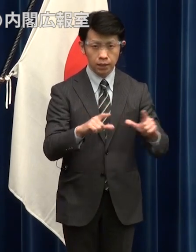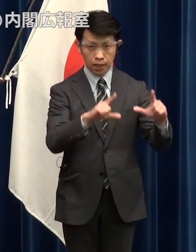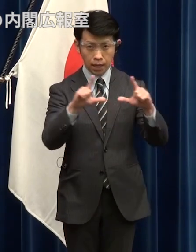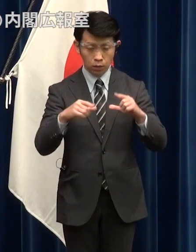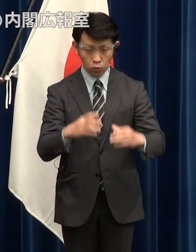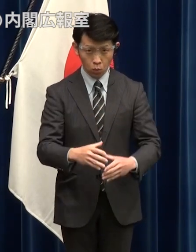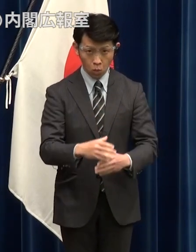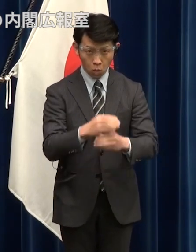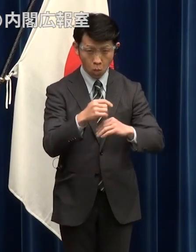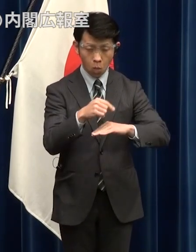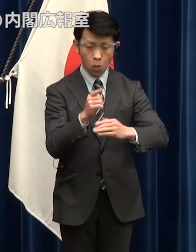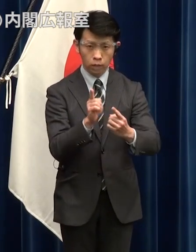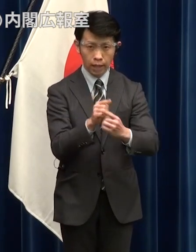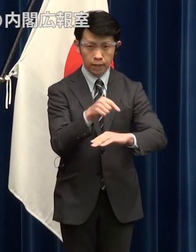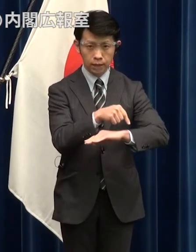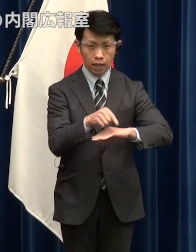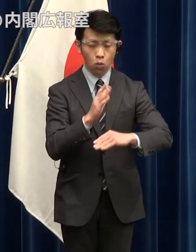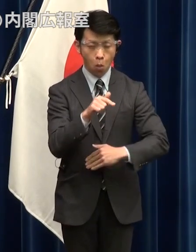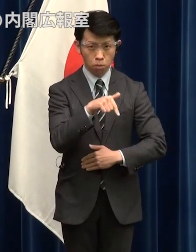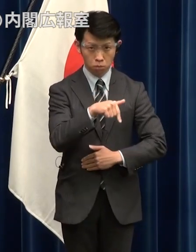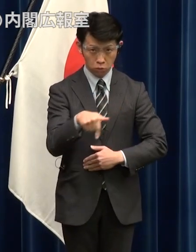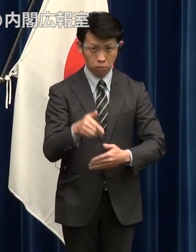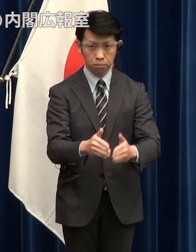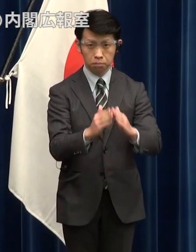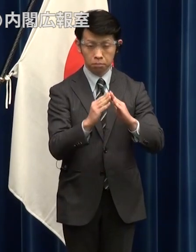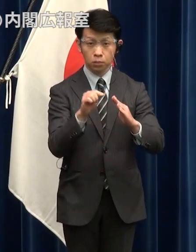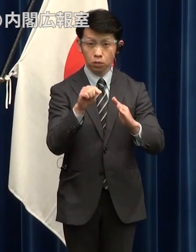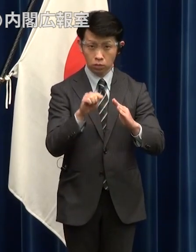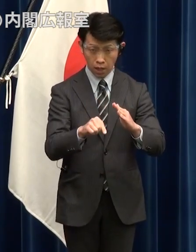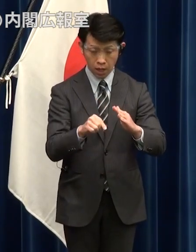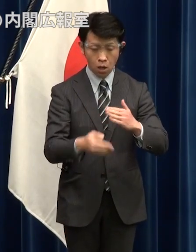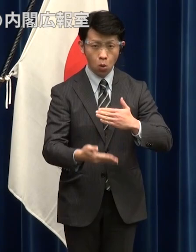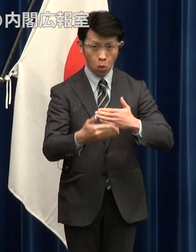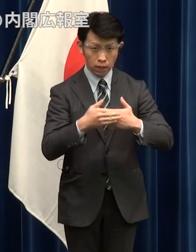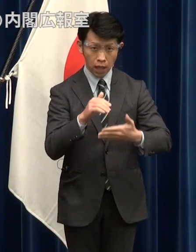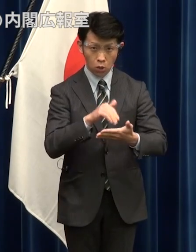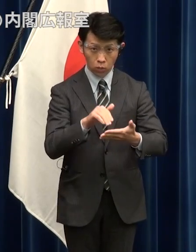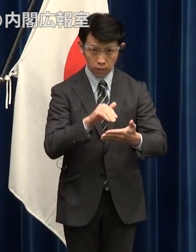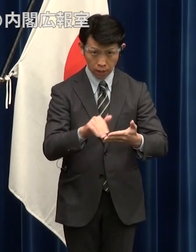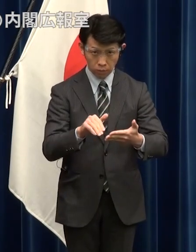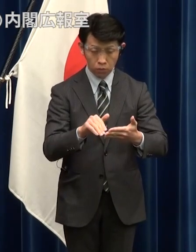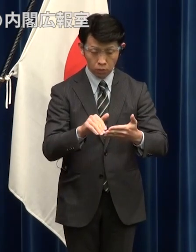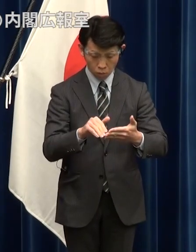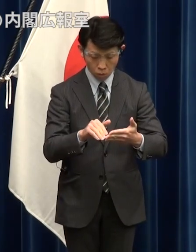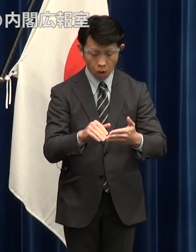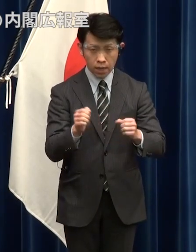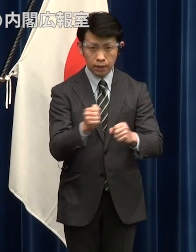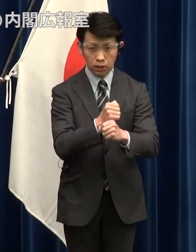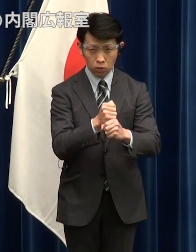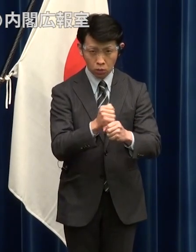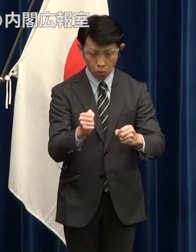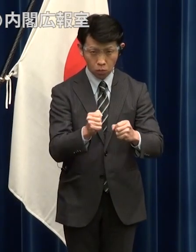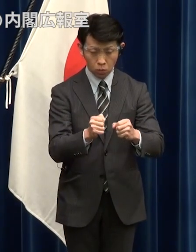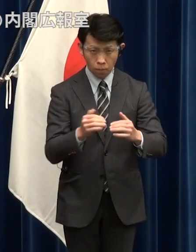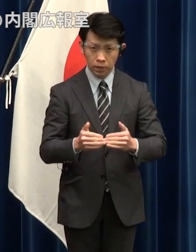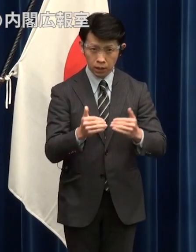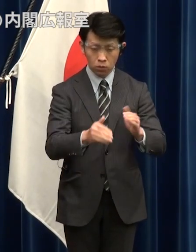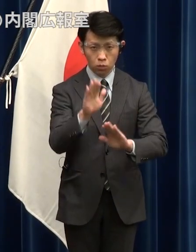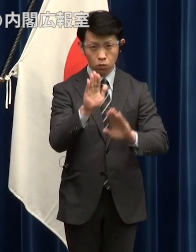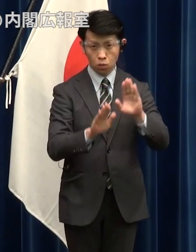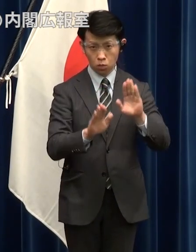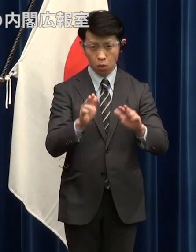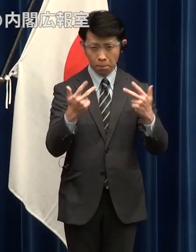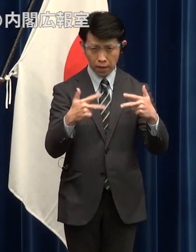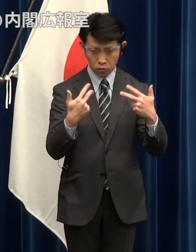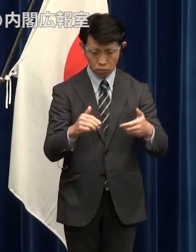部の下で、補正予算の全事業の進捗状況を毎週チェックをし、